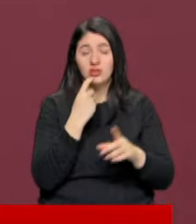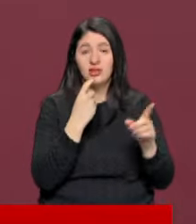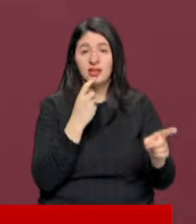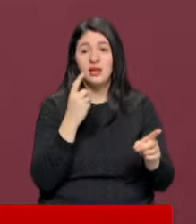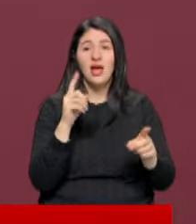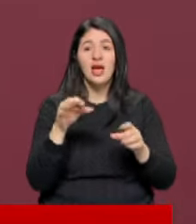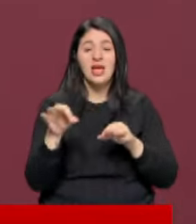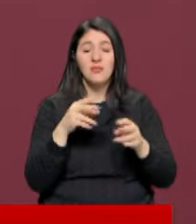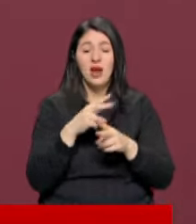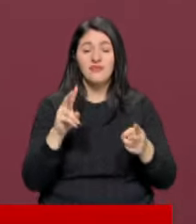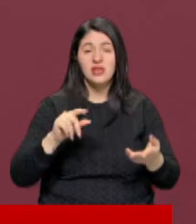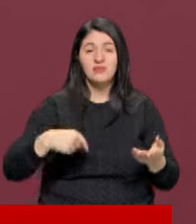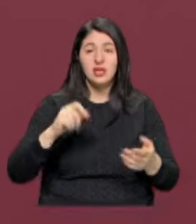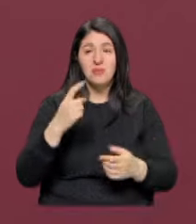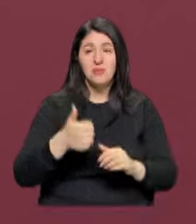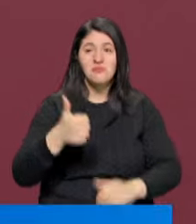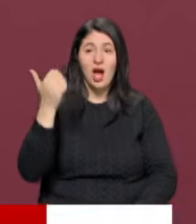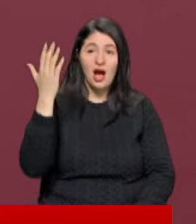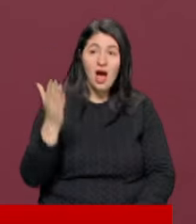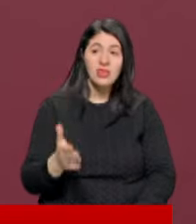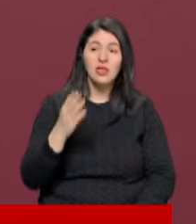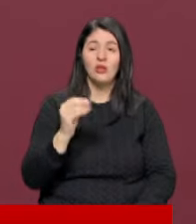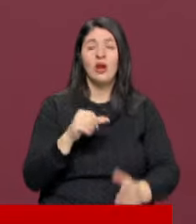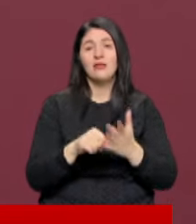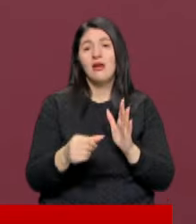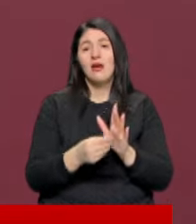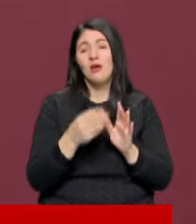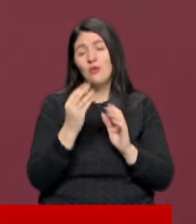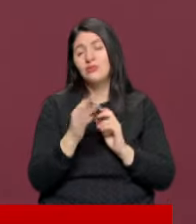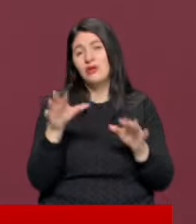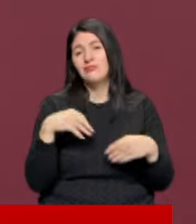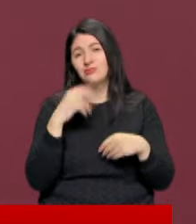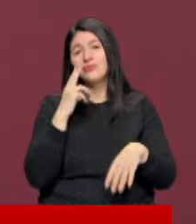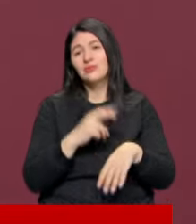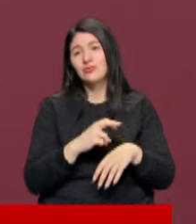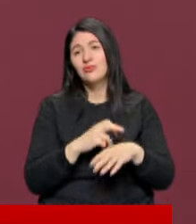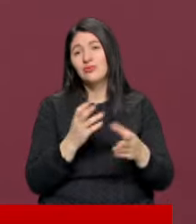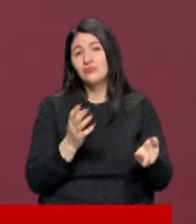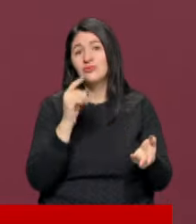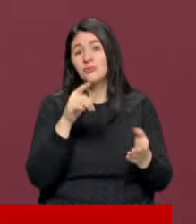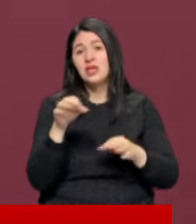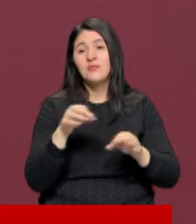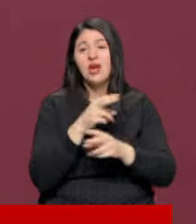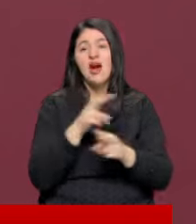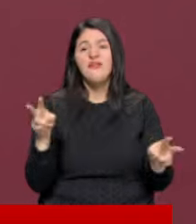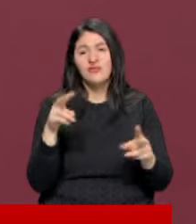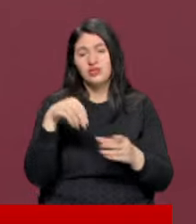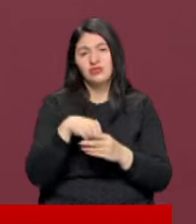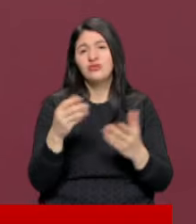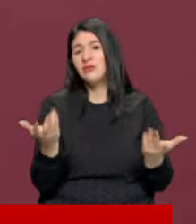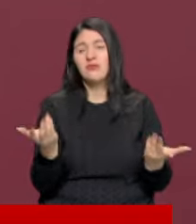yılında imar affına imza atan bir bakan olarak tarihe geçtiğini hepimiz hatırlıyoruz. Ve bu imar affı